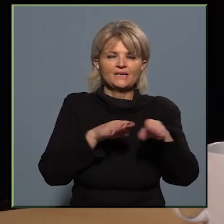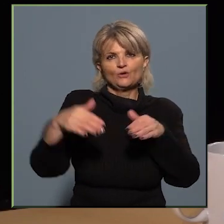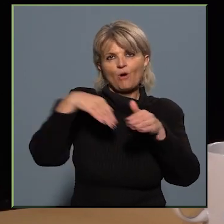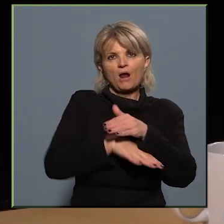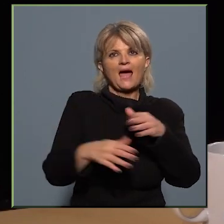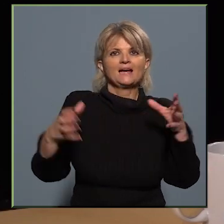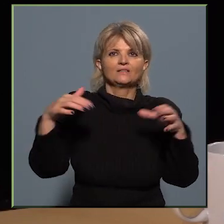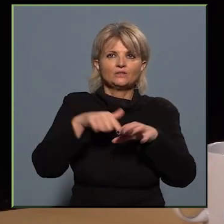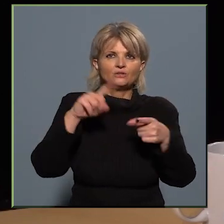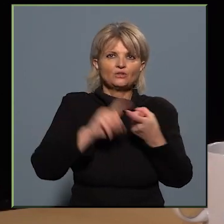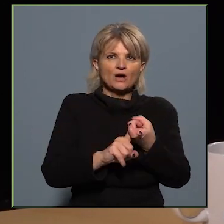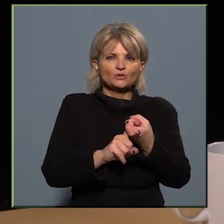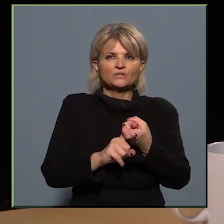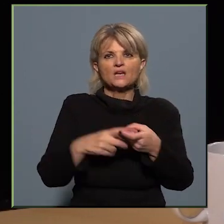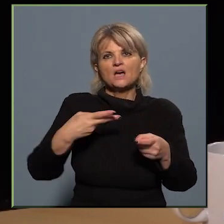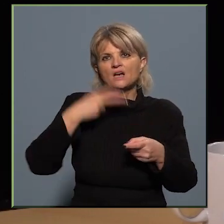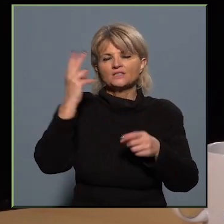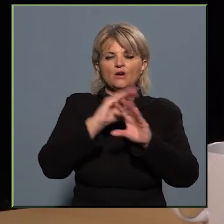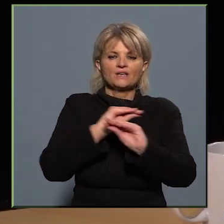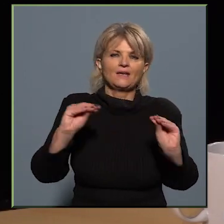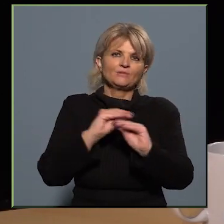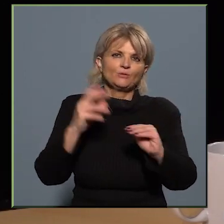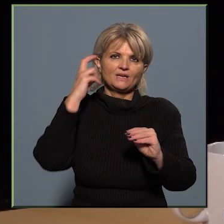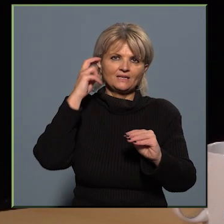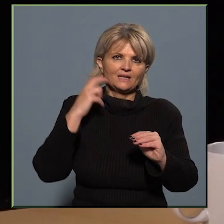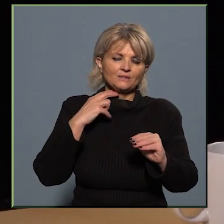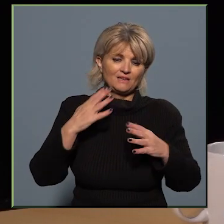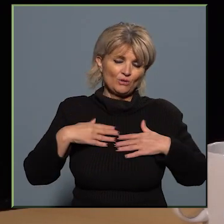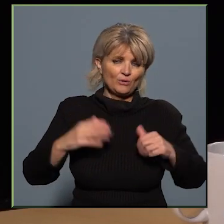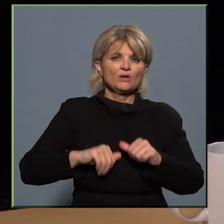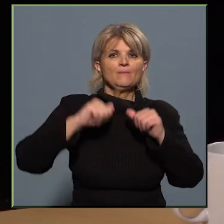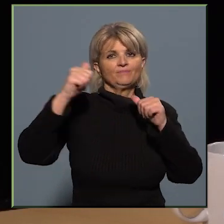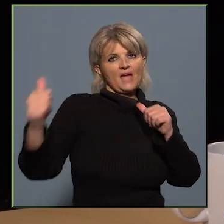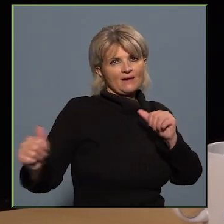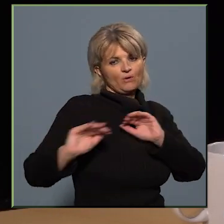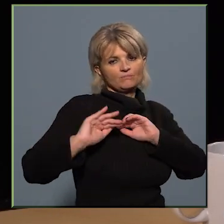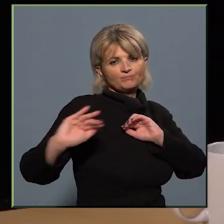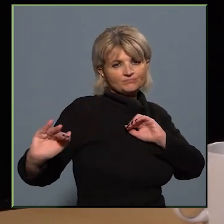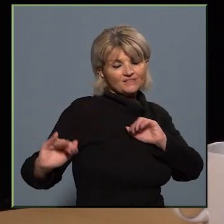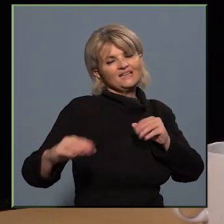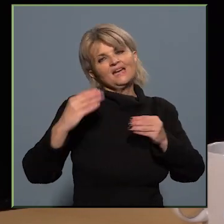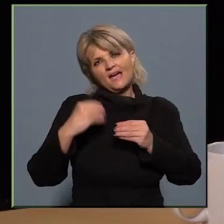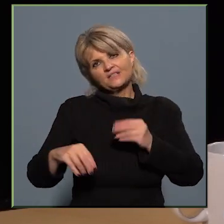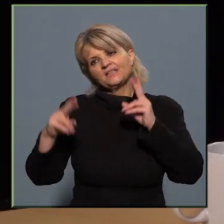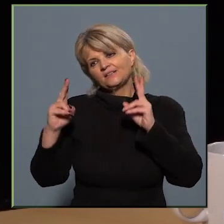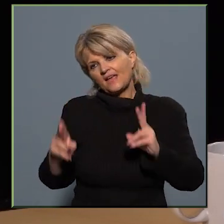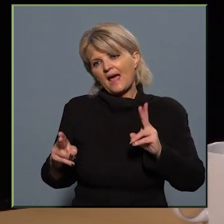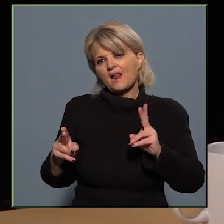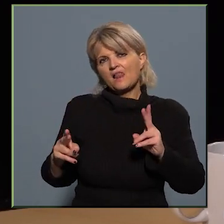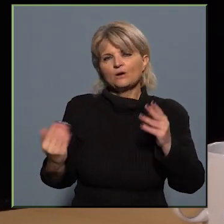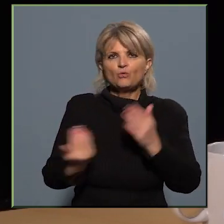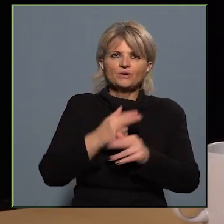a szakképző intézmények. Kicsit eltávolodtunk egymástól, ezért gondoltam, hogy mindenképpen le kell ülni egyeztetni, hogy hogyan élik most